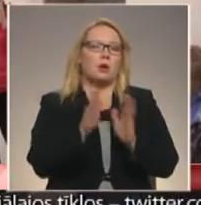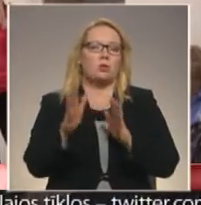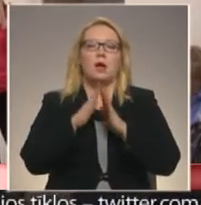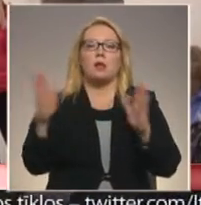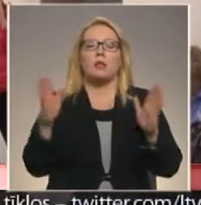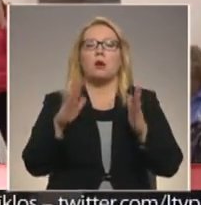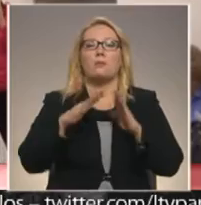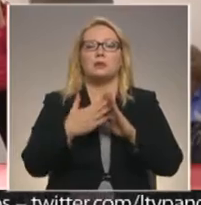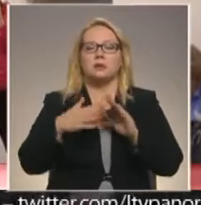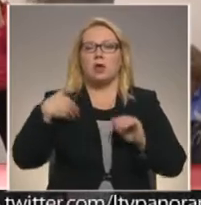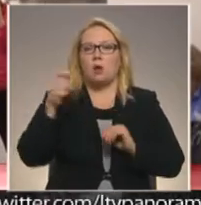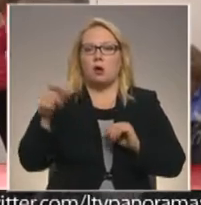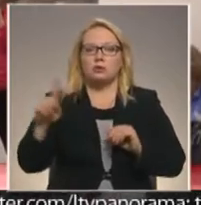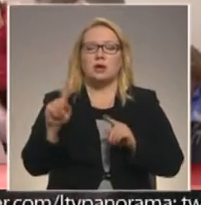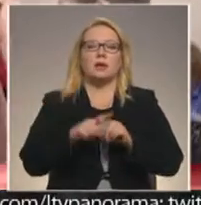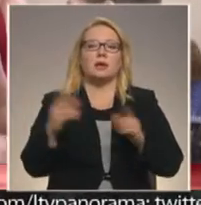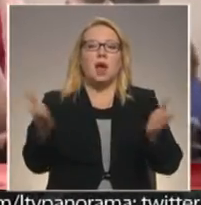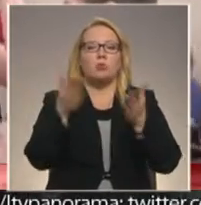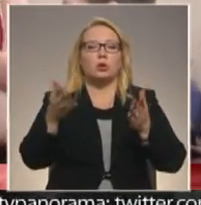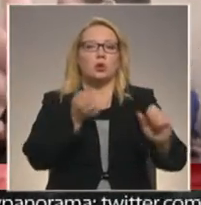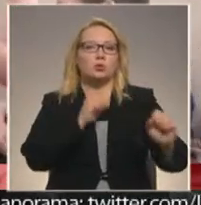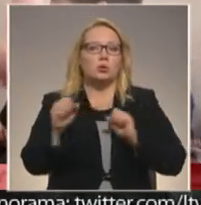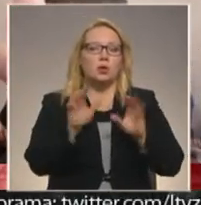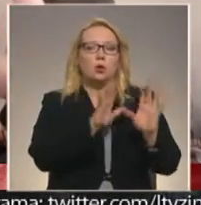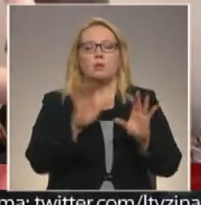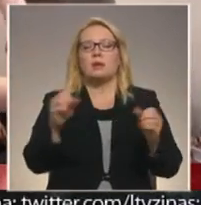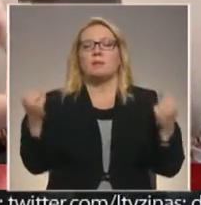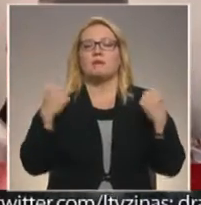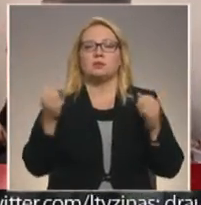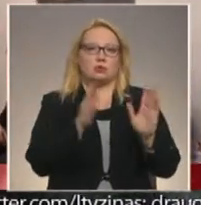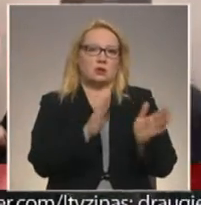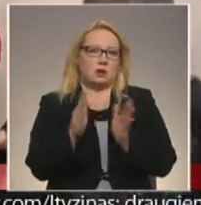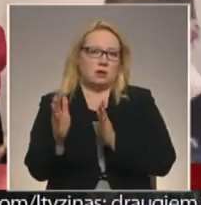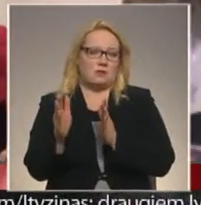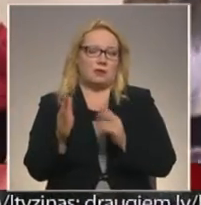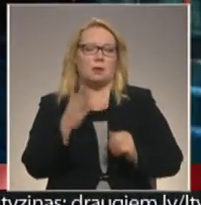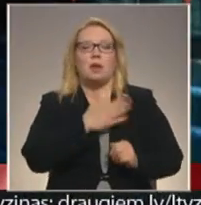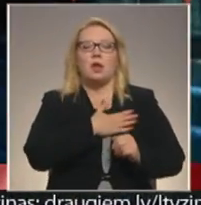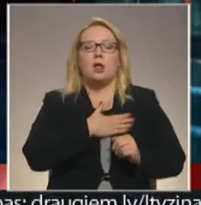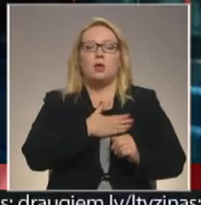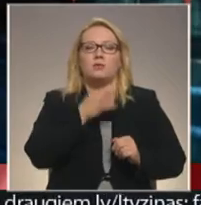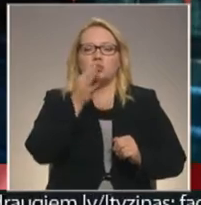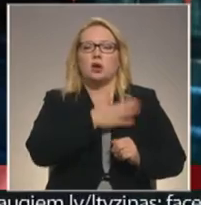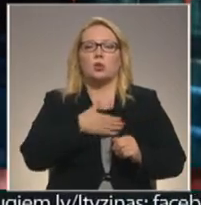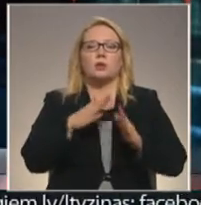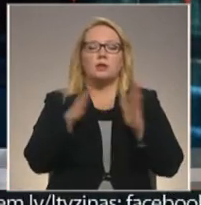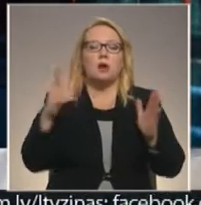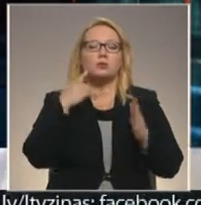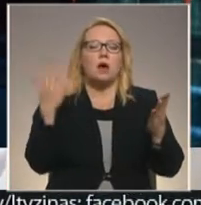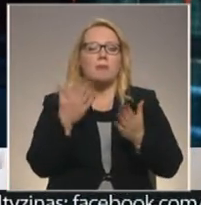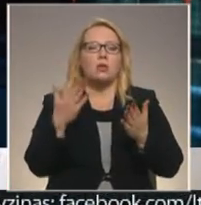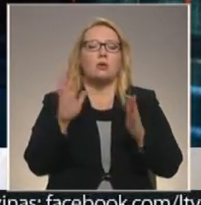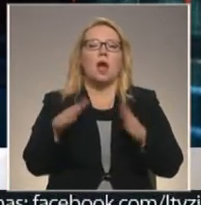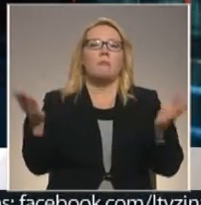lielāko pilsētu skolu audzēkņus ir jāmudina kustēties un rūpēties par fizisko sagatavotību. Ir ļoti daudz jāpiedomā, lai viņu